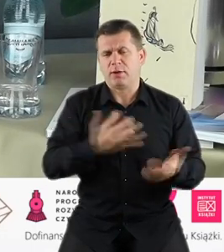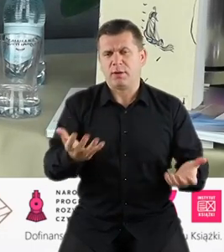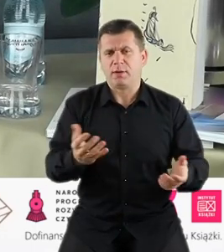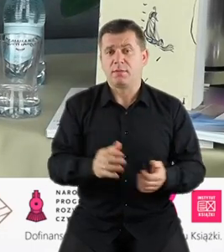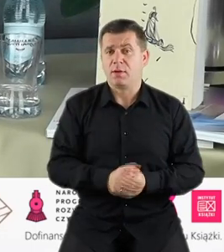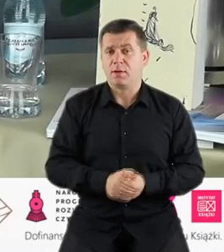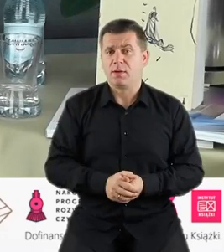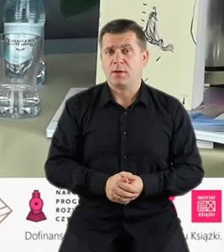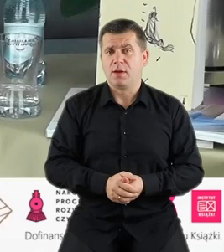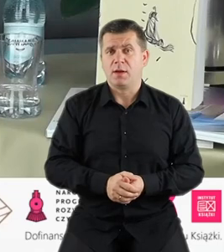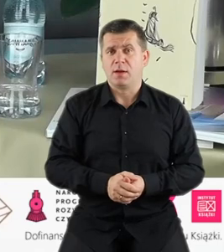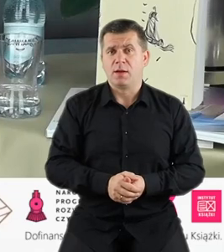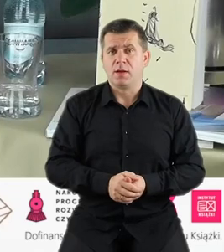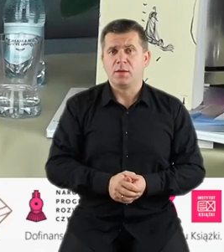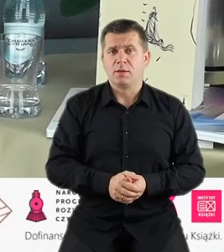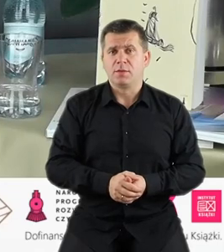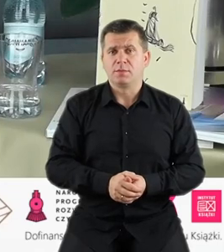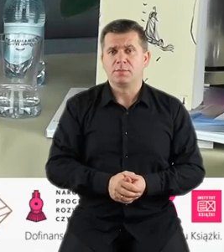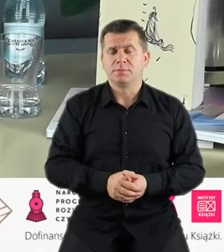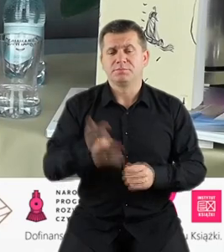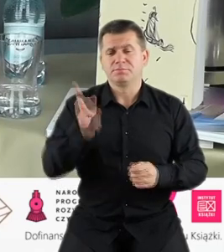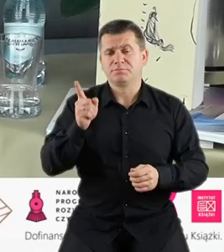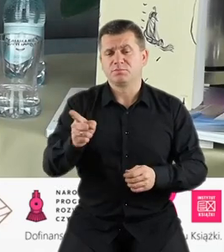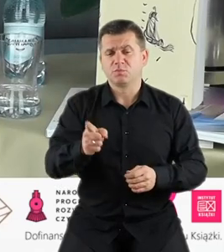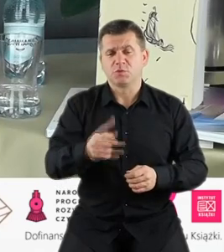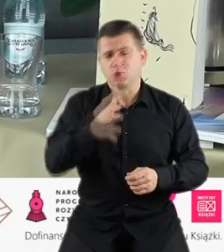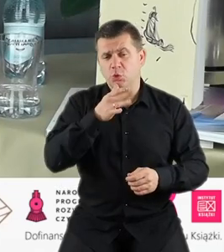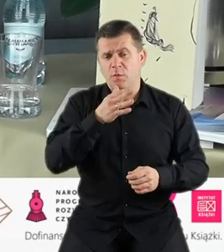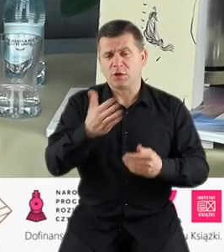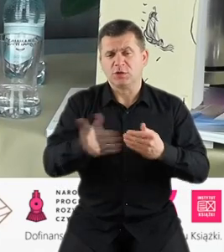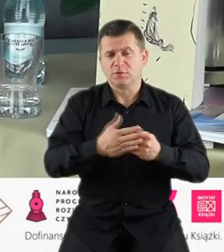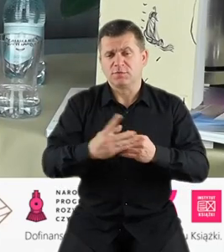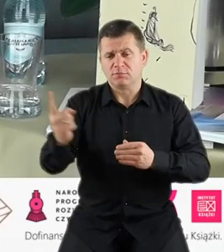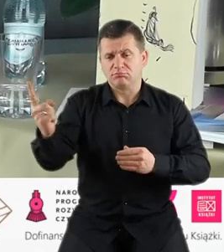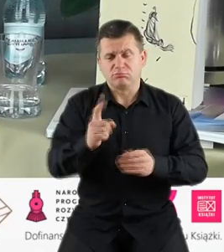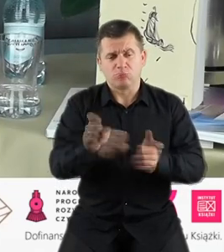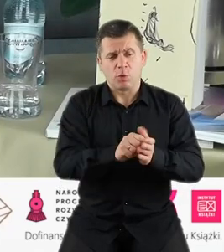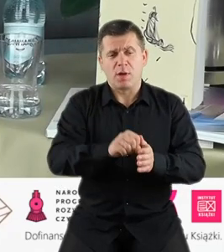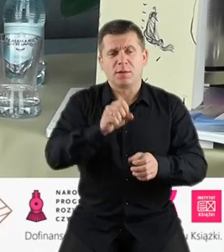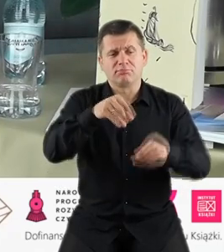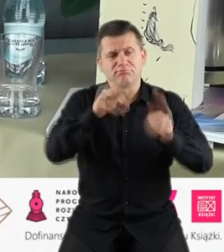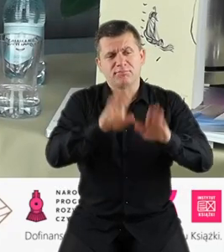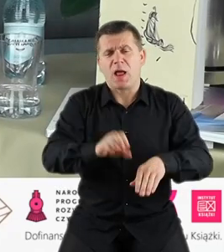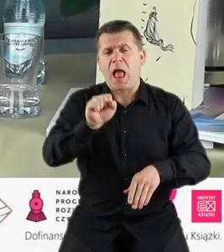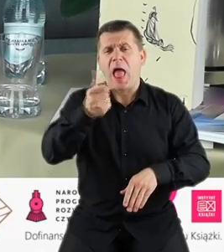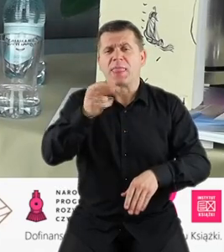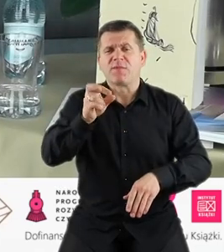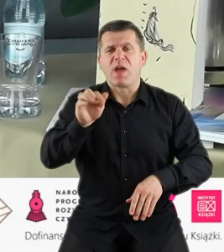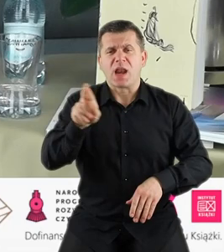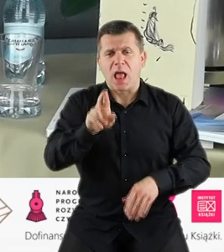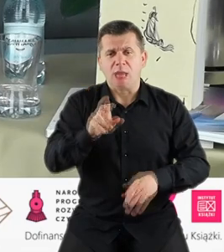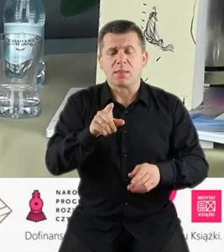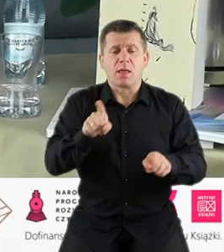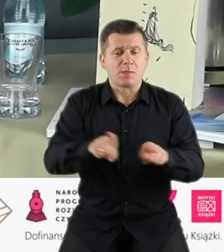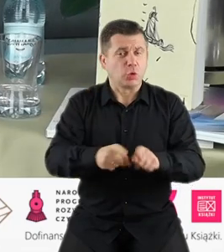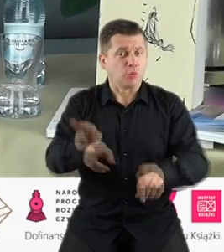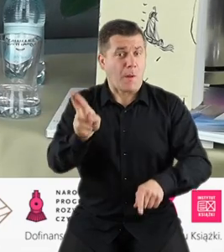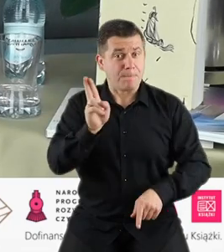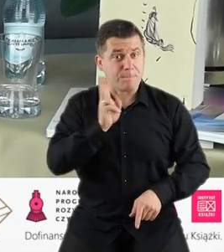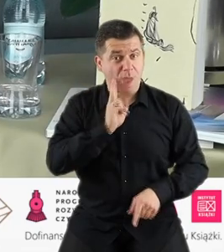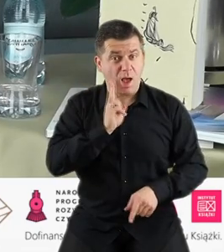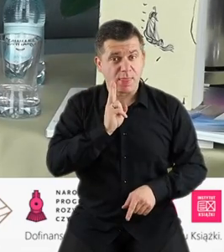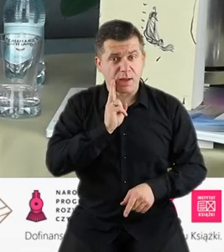Jeśli potraktujemy Żydówkę, która staje w drzwiach antykwariatu oraz matkę